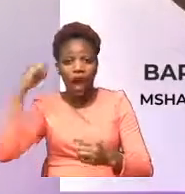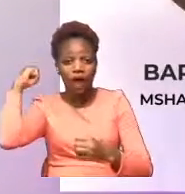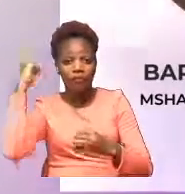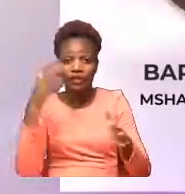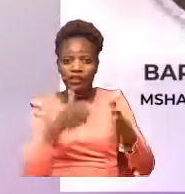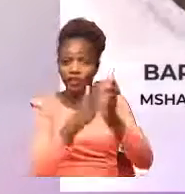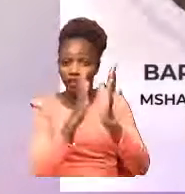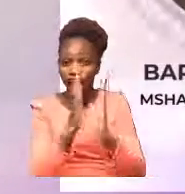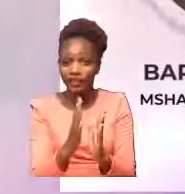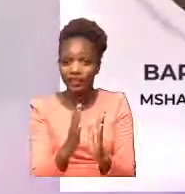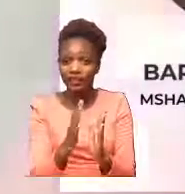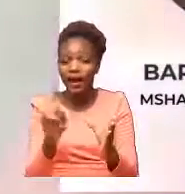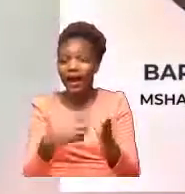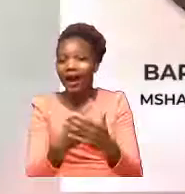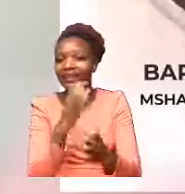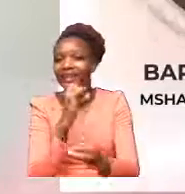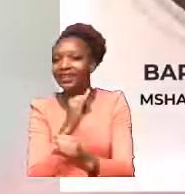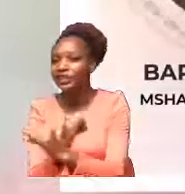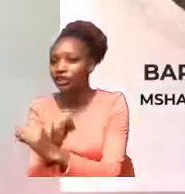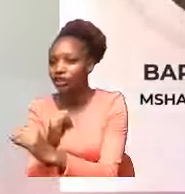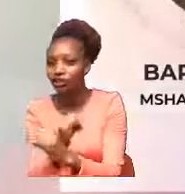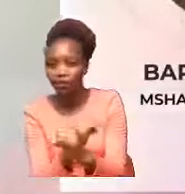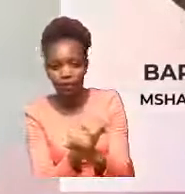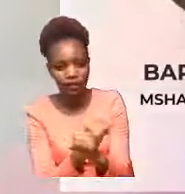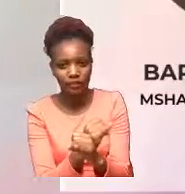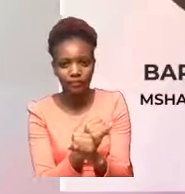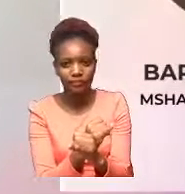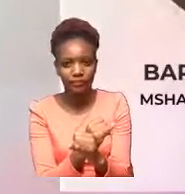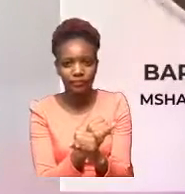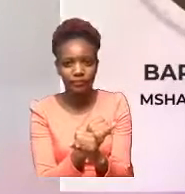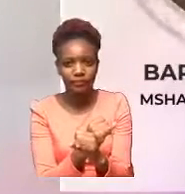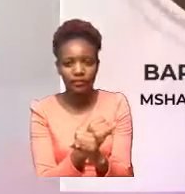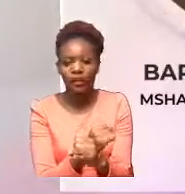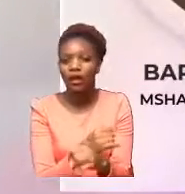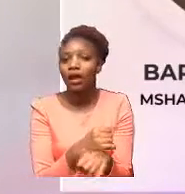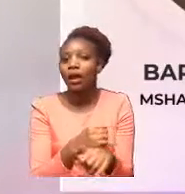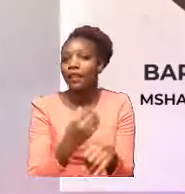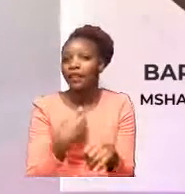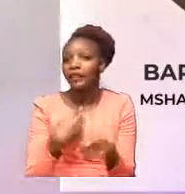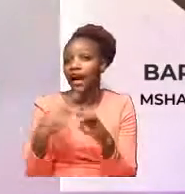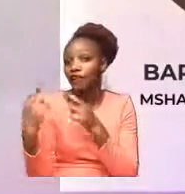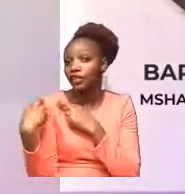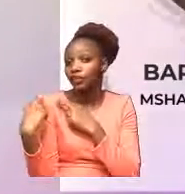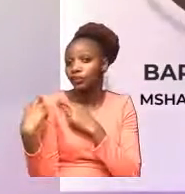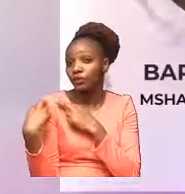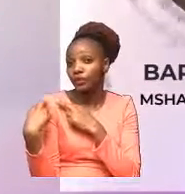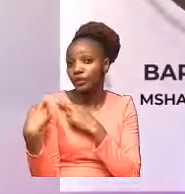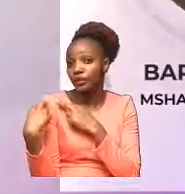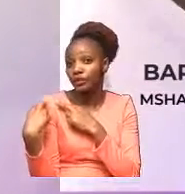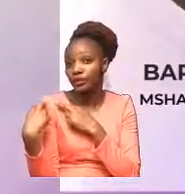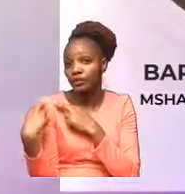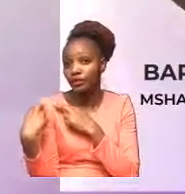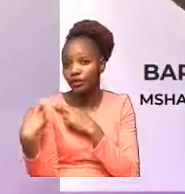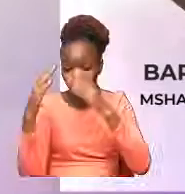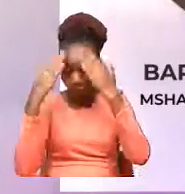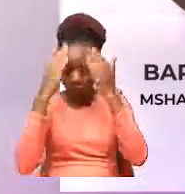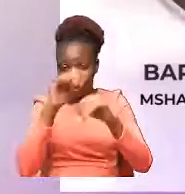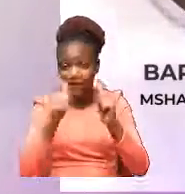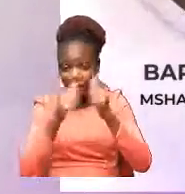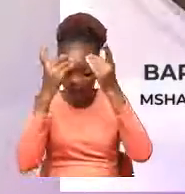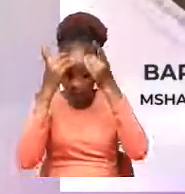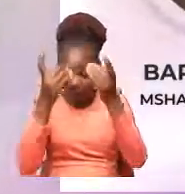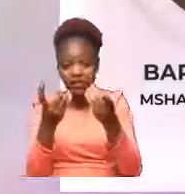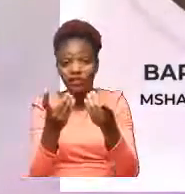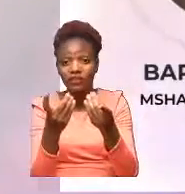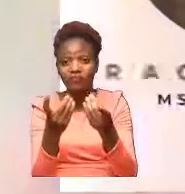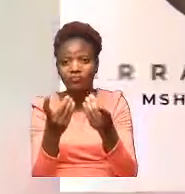the institutions and entities that are supposed to guard against high-handedness go to